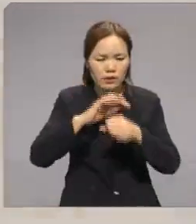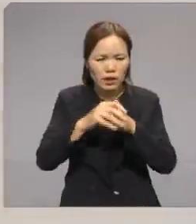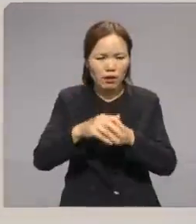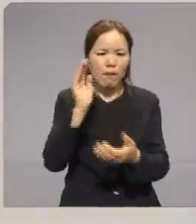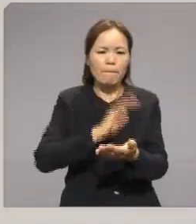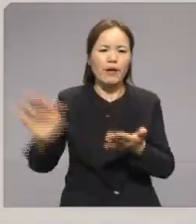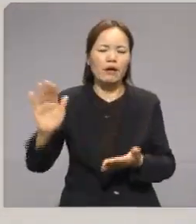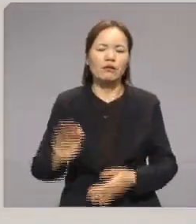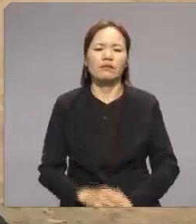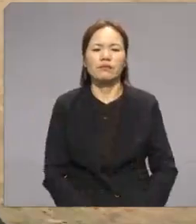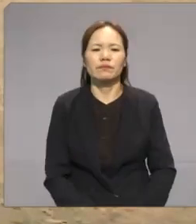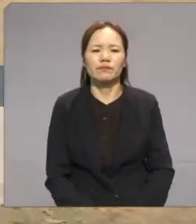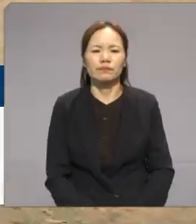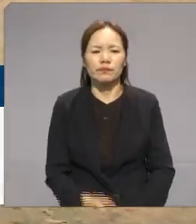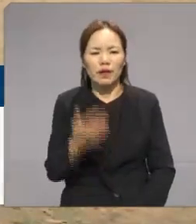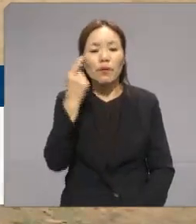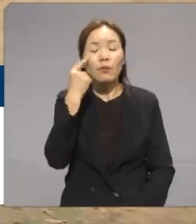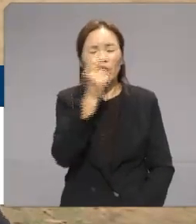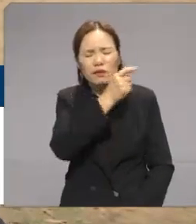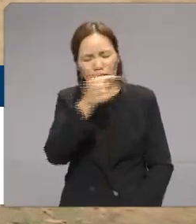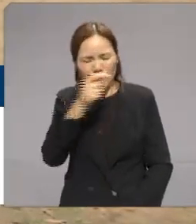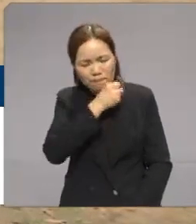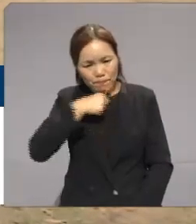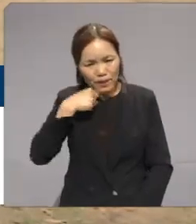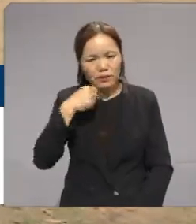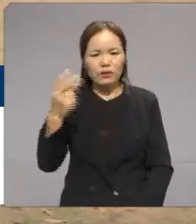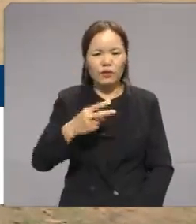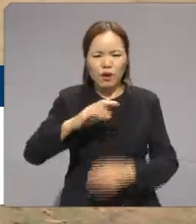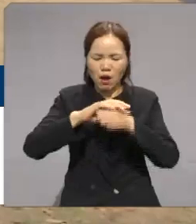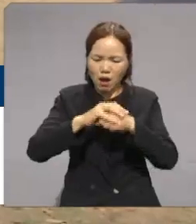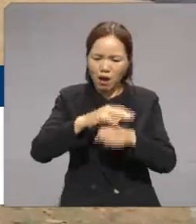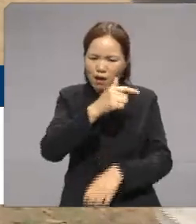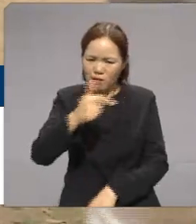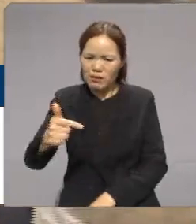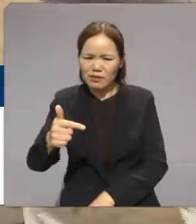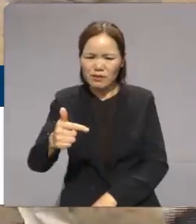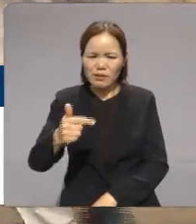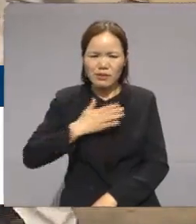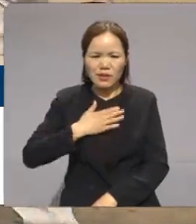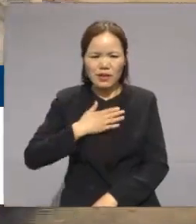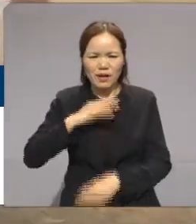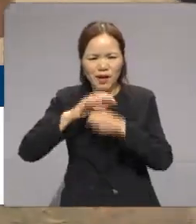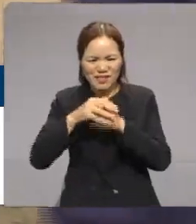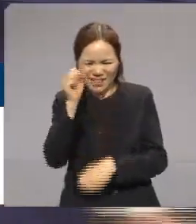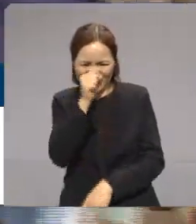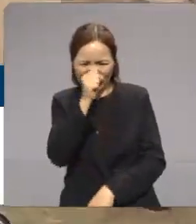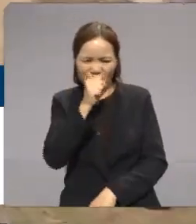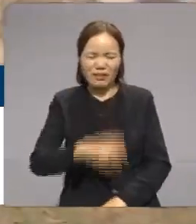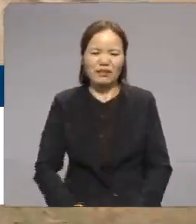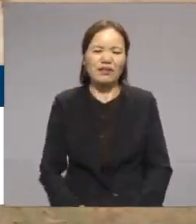동이 났습니다. 먹어보니까 너무 맛있어서요. 그리고 또 크고 제가 사과